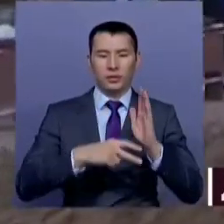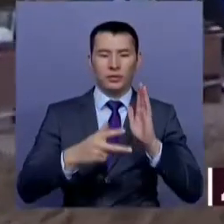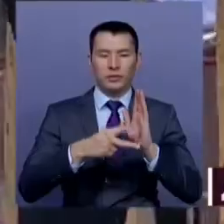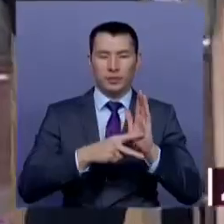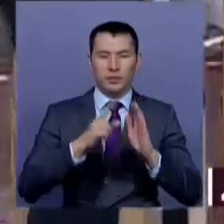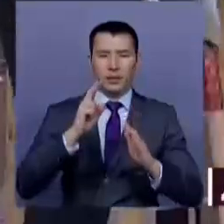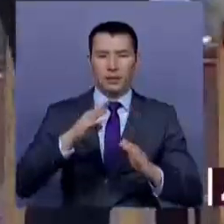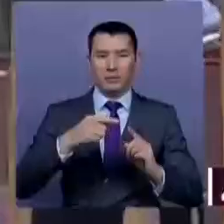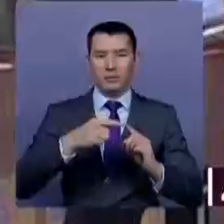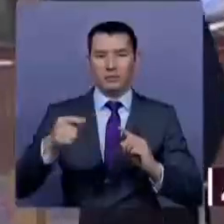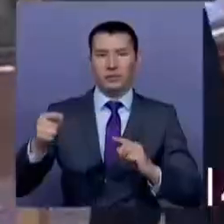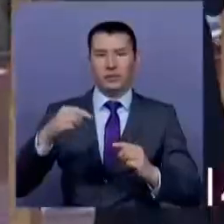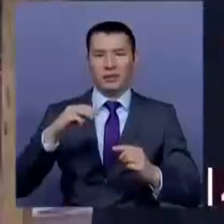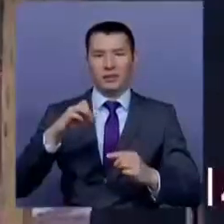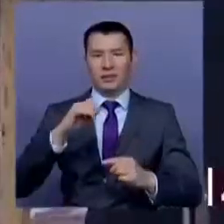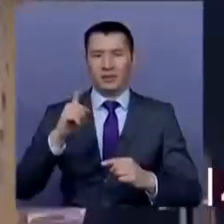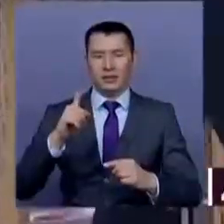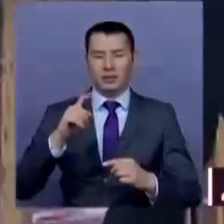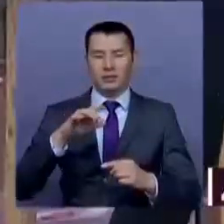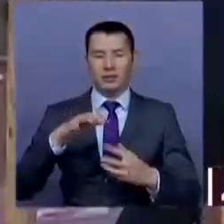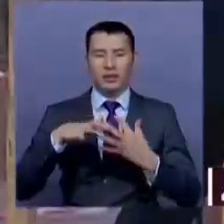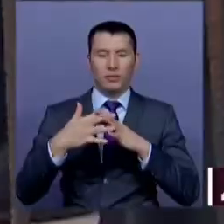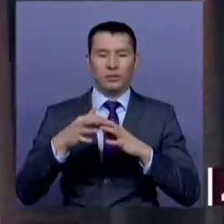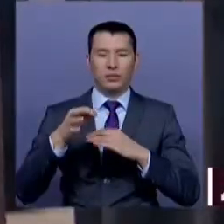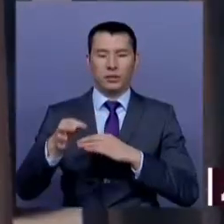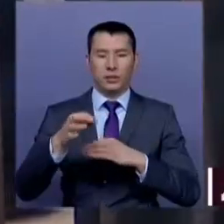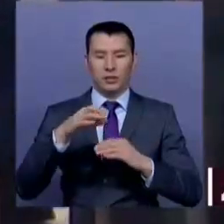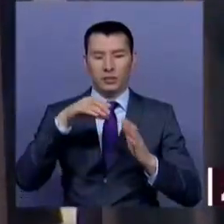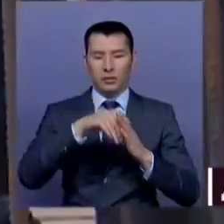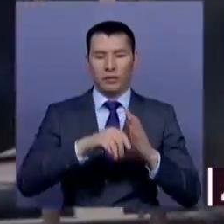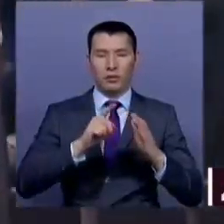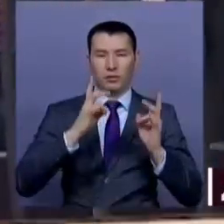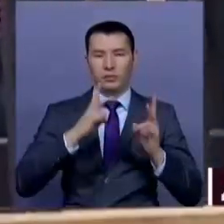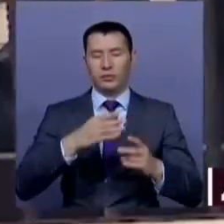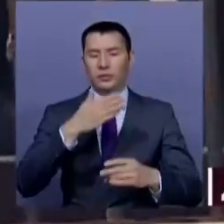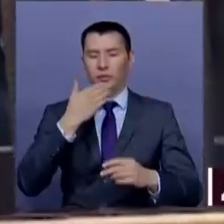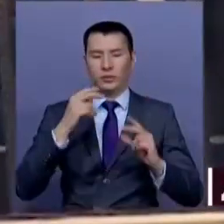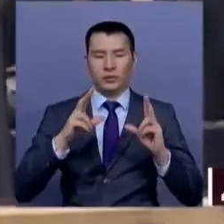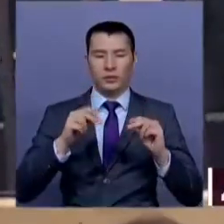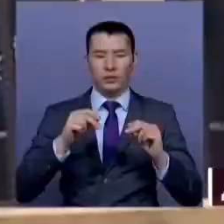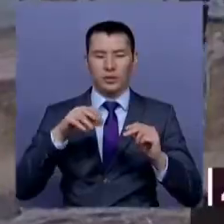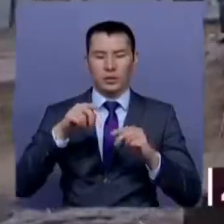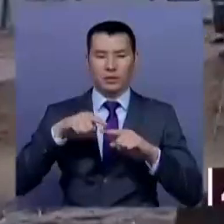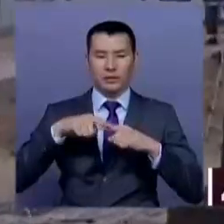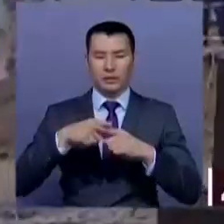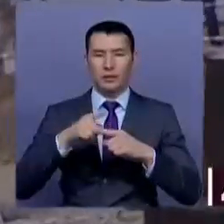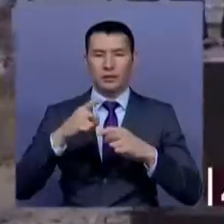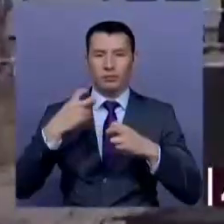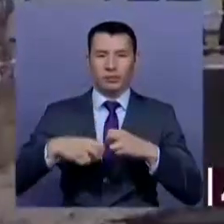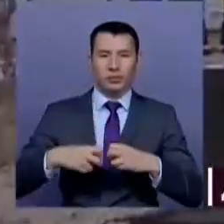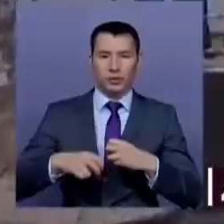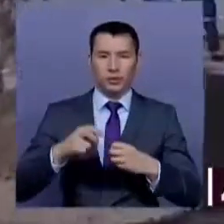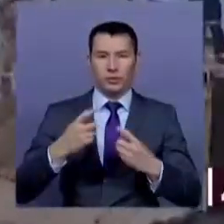Тараза в районе поселка Тасоткель. Сообщается, что пассажиры и экипаж не пострадали, а воздушное судно повреждений не получило.